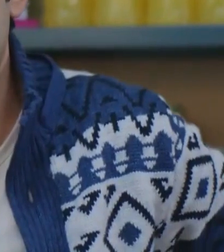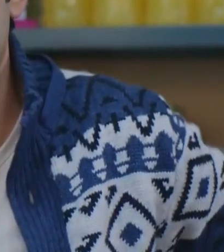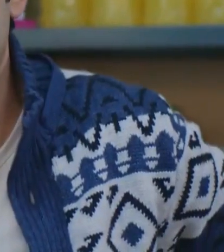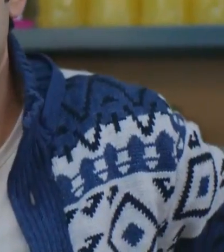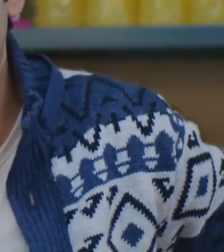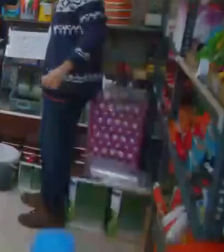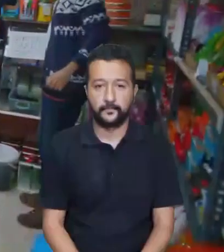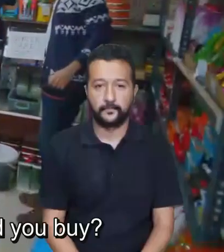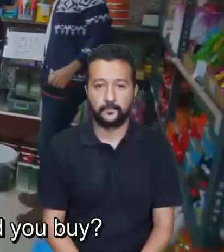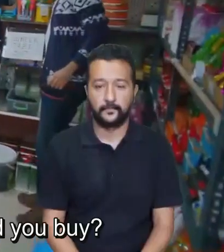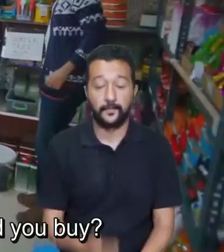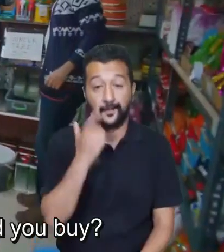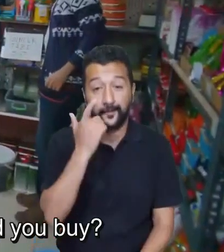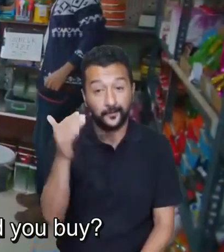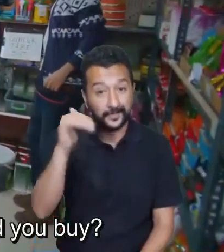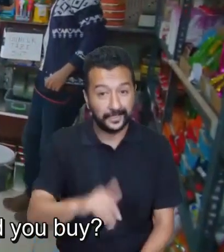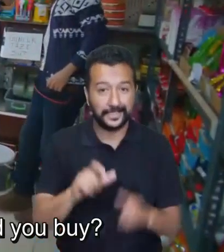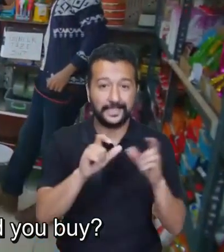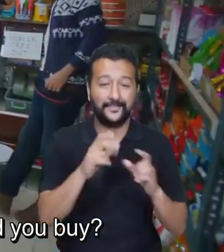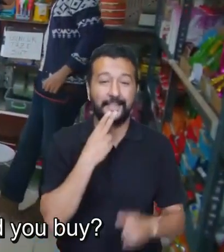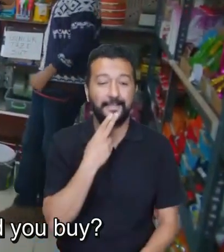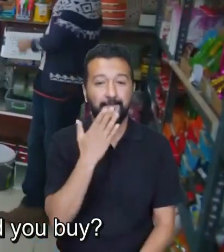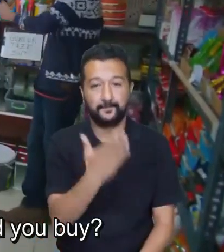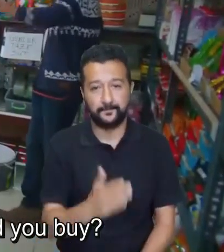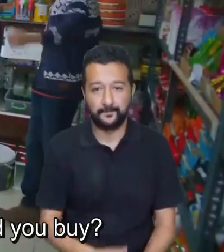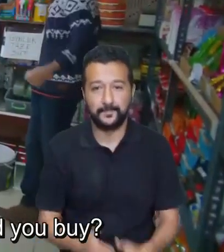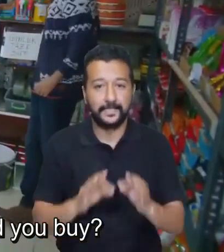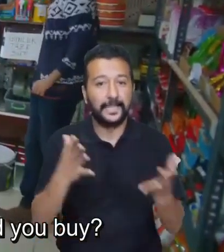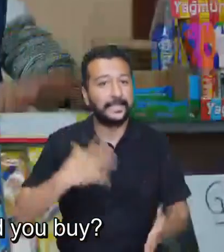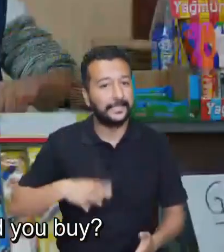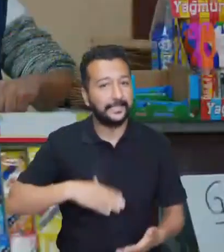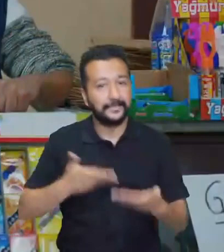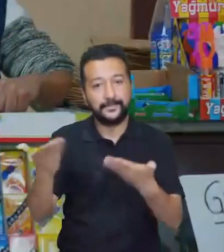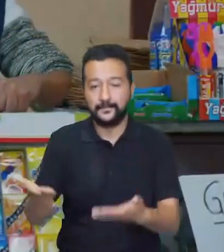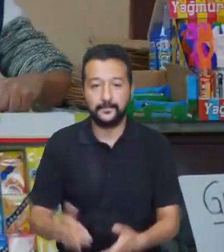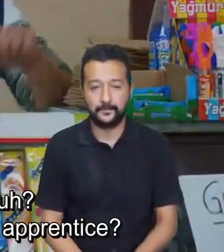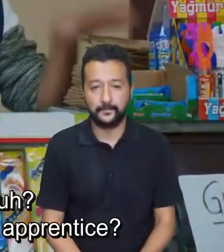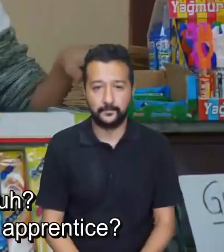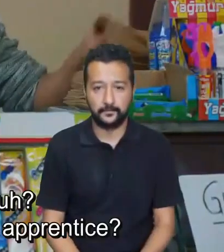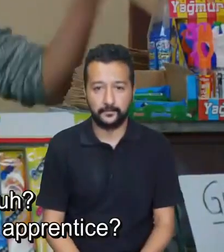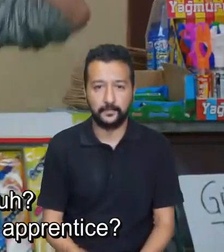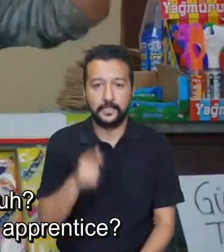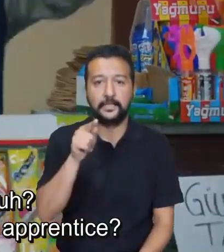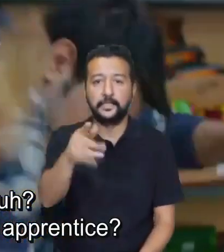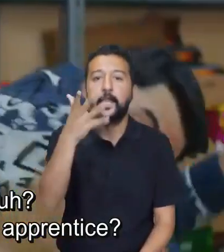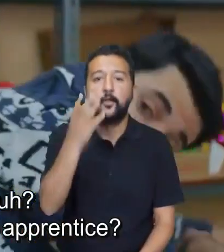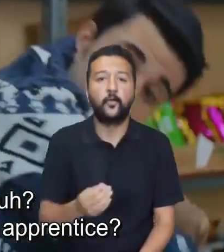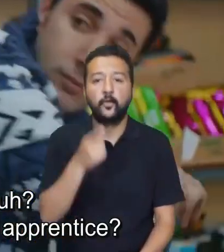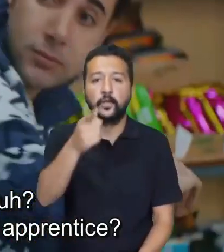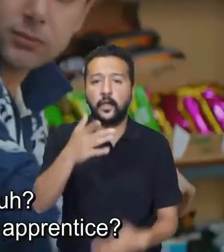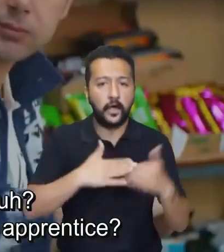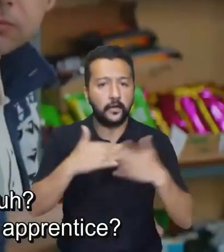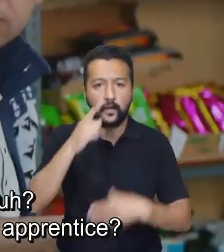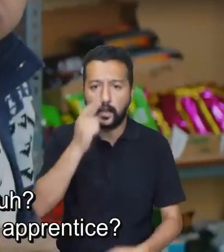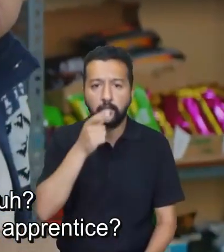ablak ağzı açık bakıyor. Hoş geldiniz Sevda Hanım. Ne alırdınız? Sana ne oluyor? Kese kağıdı